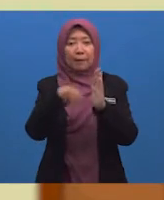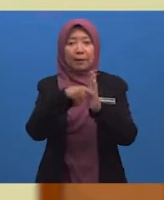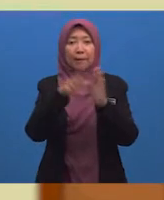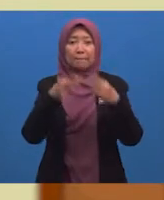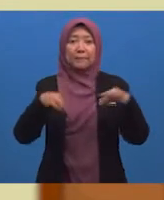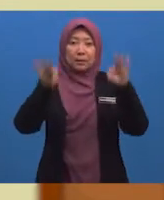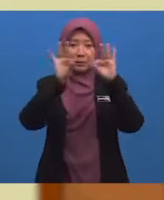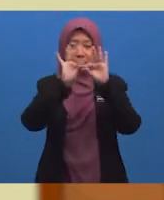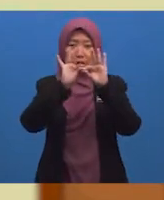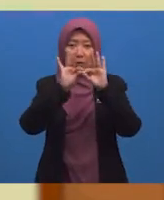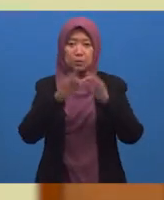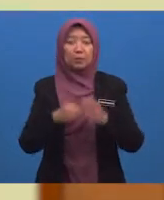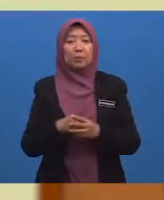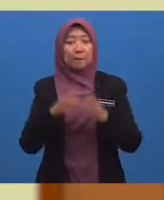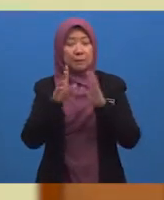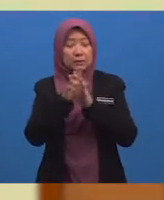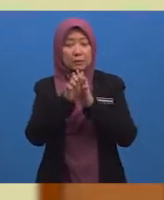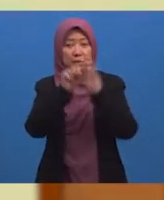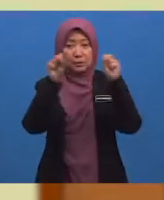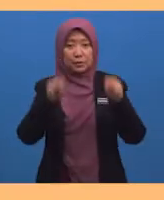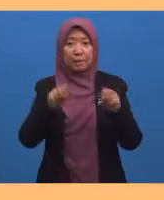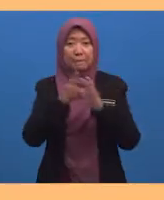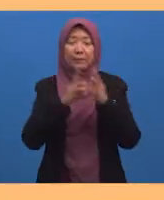sistem pendidikan tinggi di Aceh.